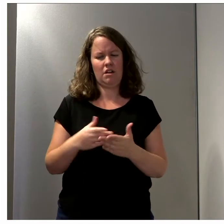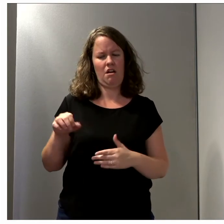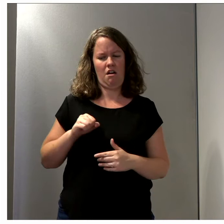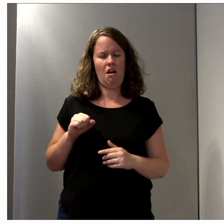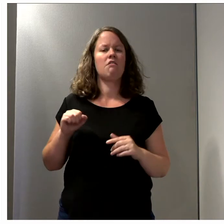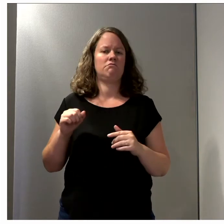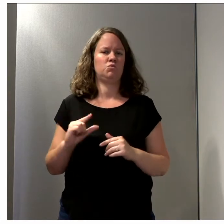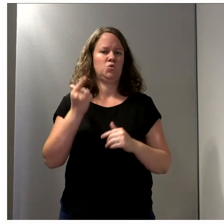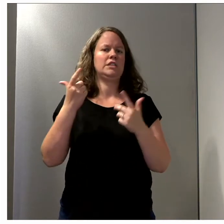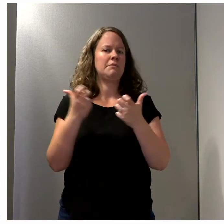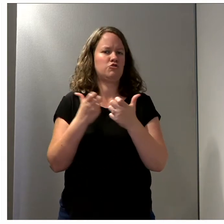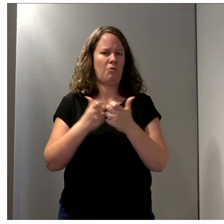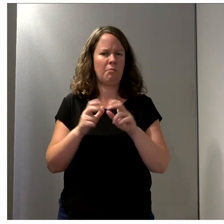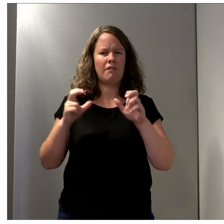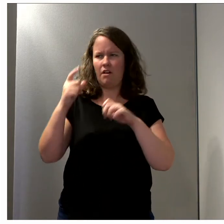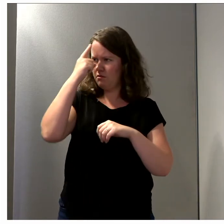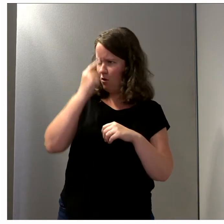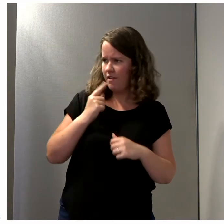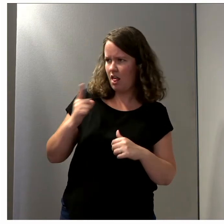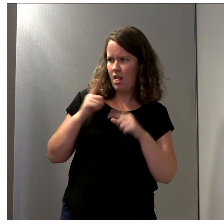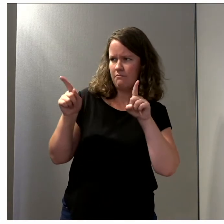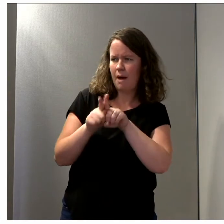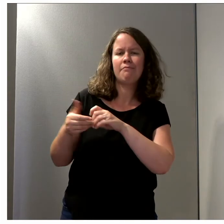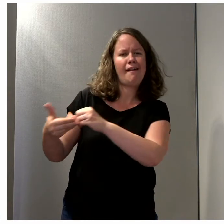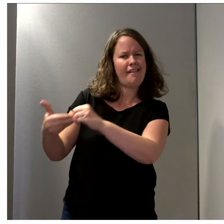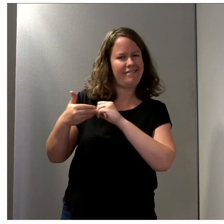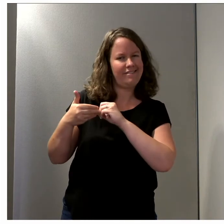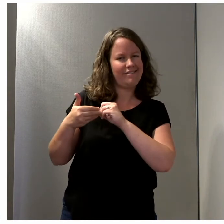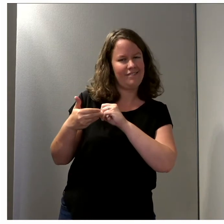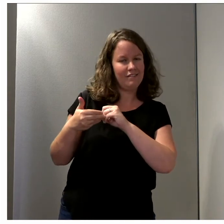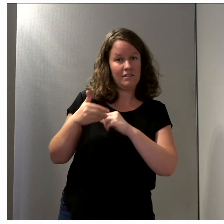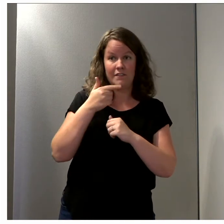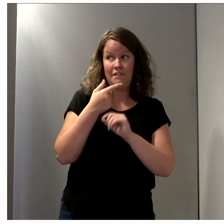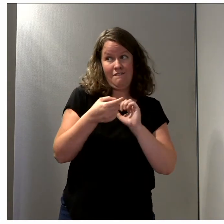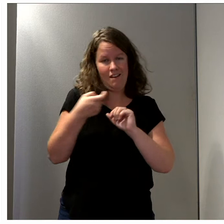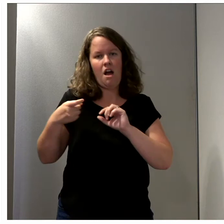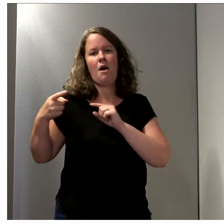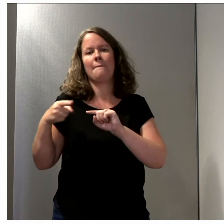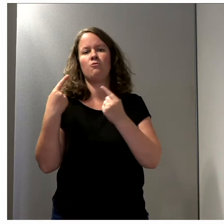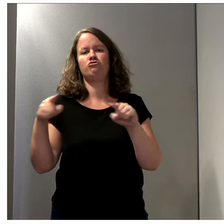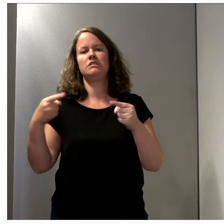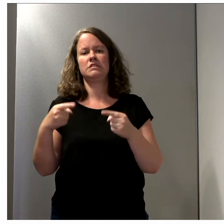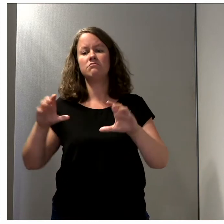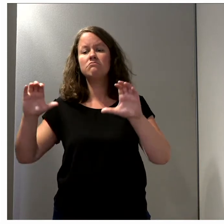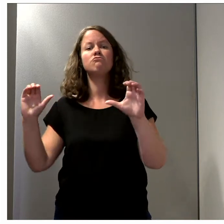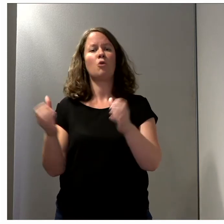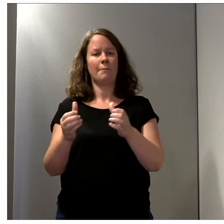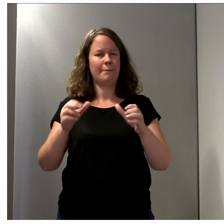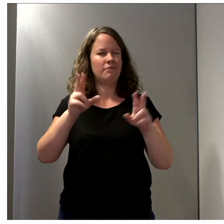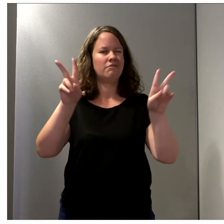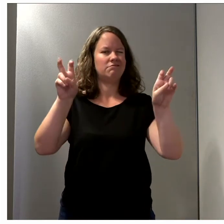de Père et danse particulière, qui est lié finalement à la musique. En effet, ce groupe musical qui s'appelle les